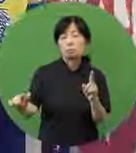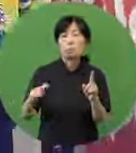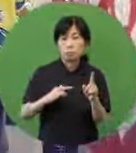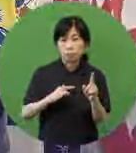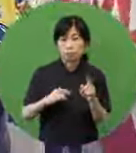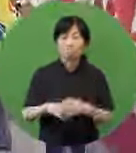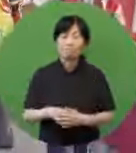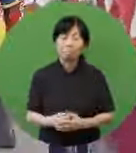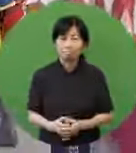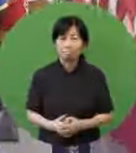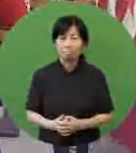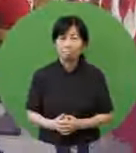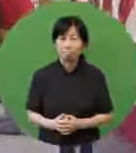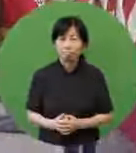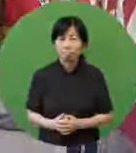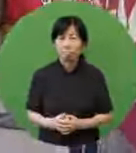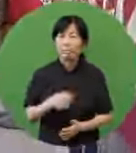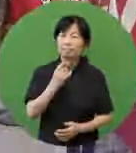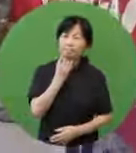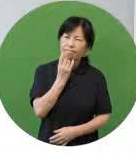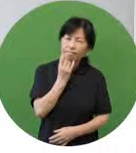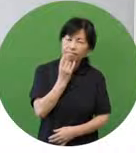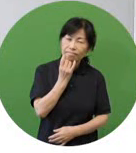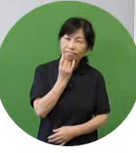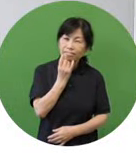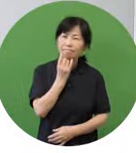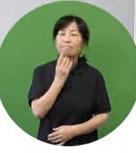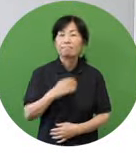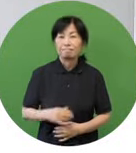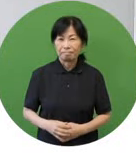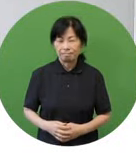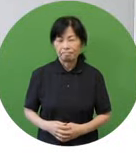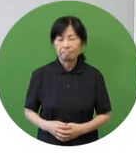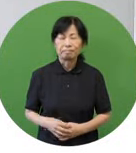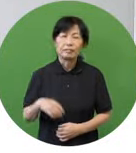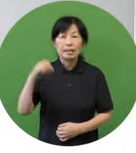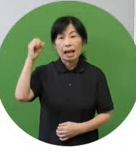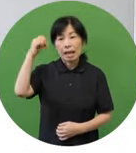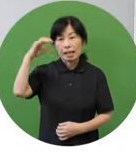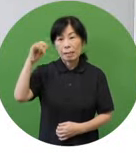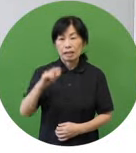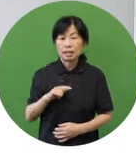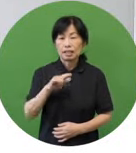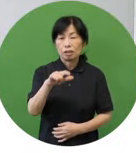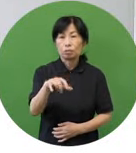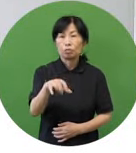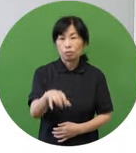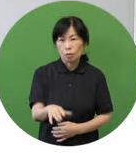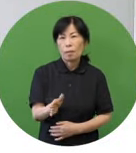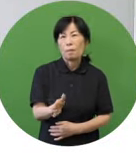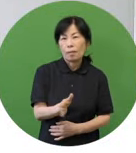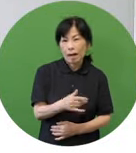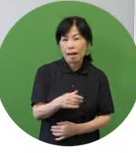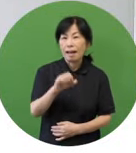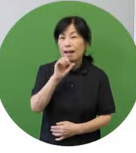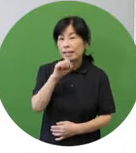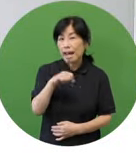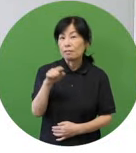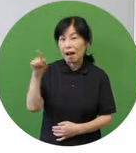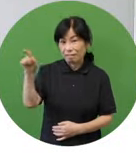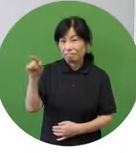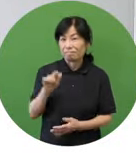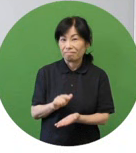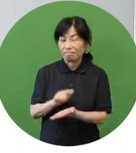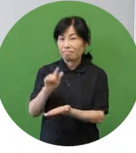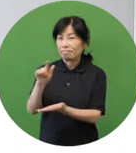それぞれ1往復運行しています。 待ちに待った台北線の運行再開で、また花巻空